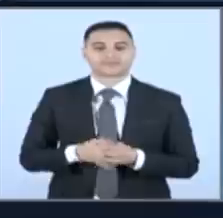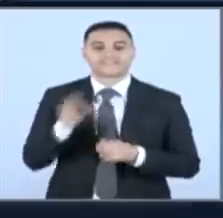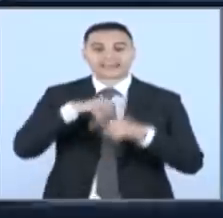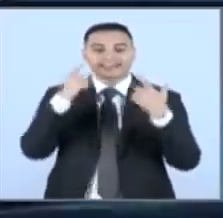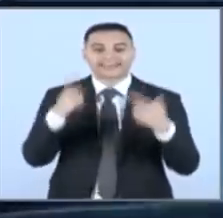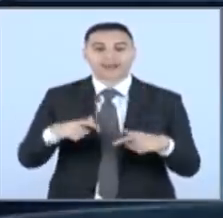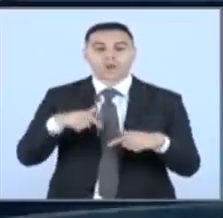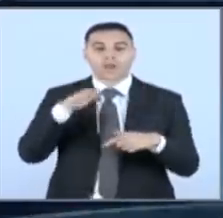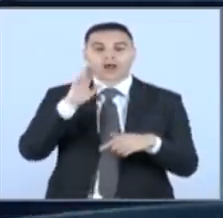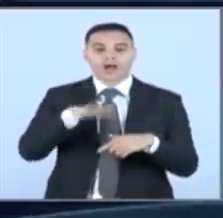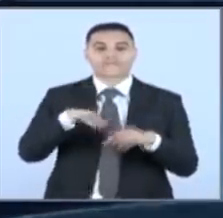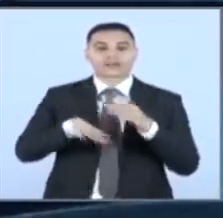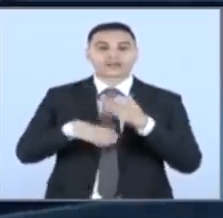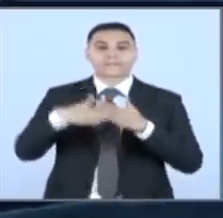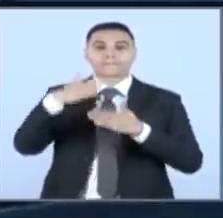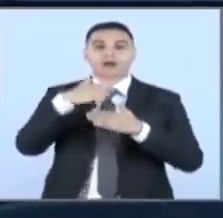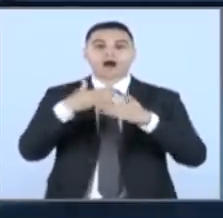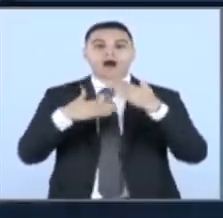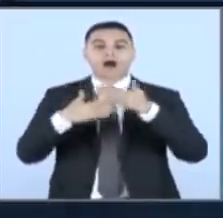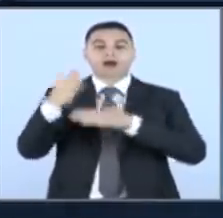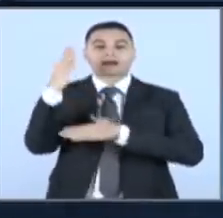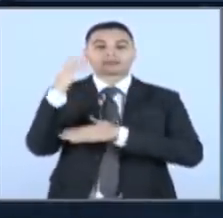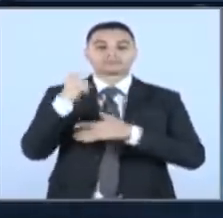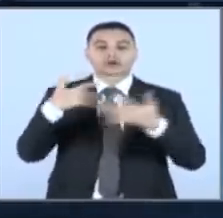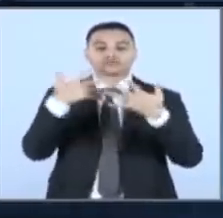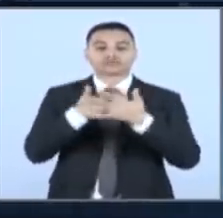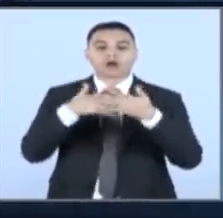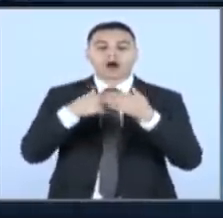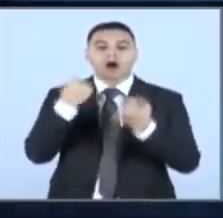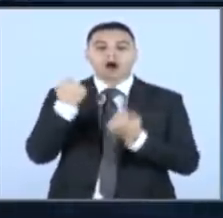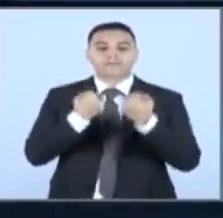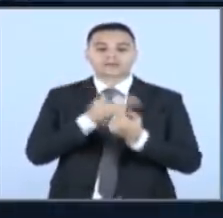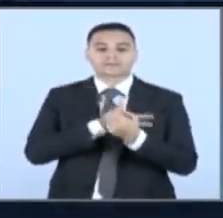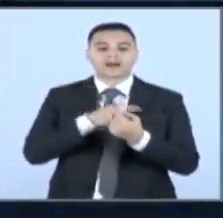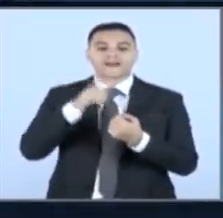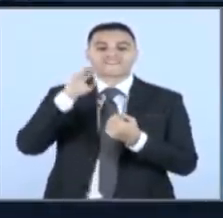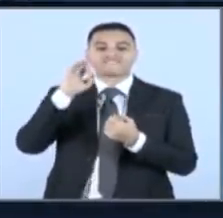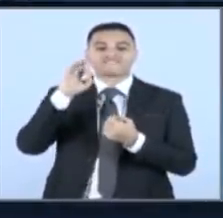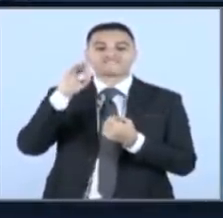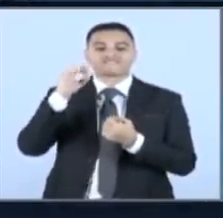في أي دولة يقع المقر الرئيسي لشركة السيارات فورد؟